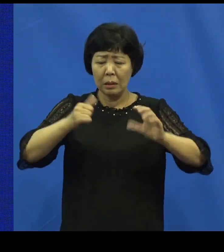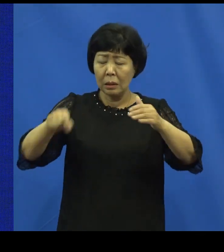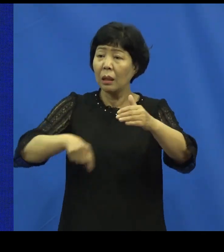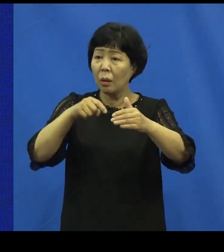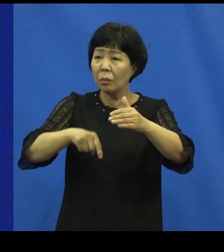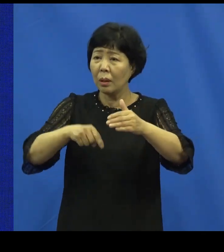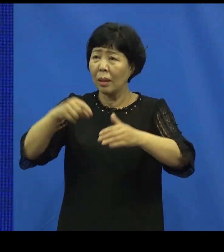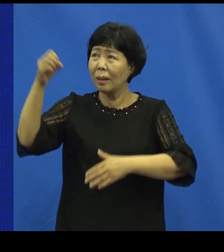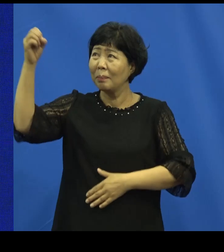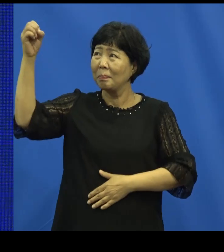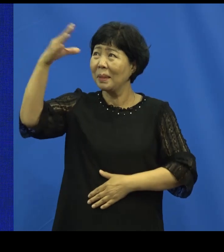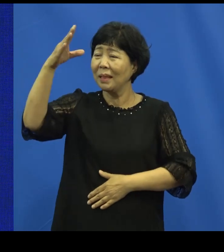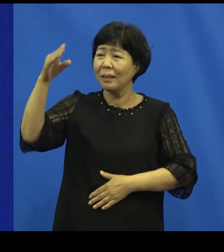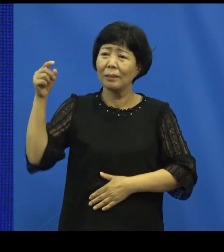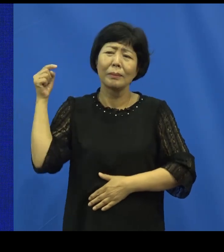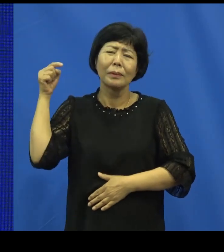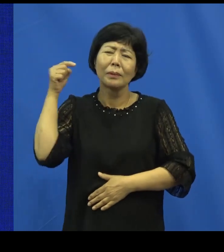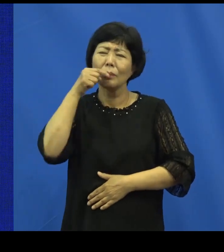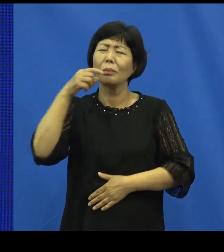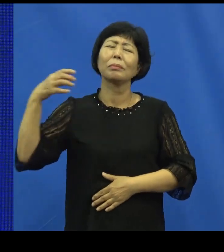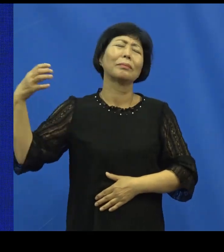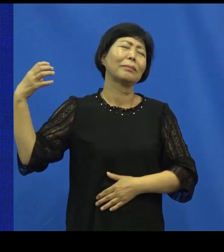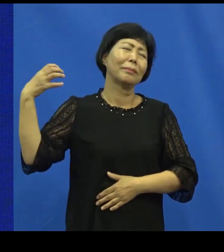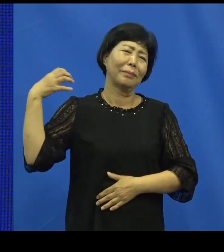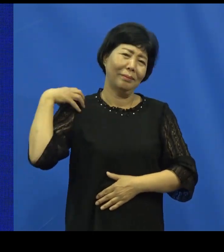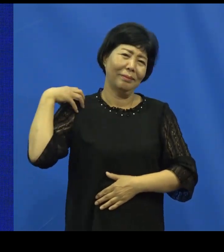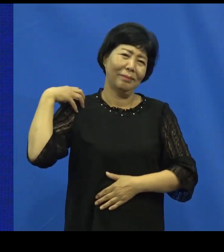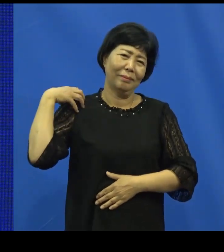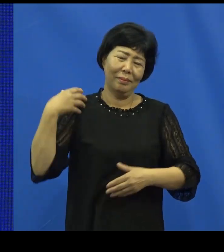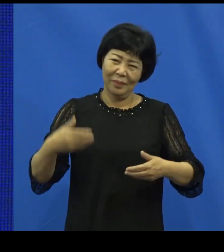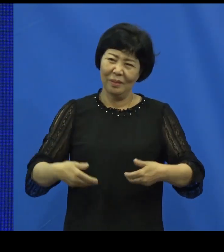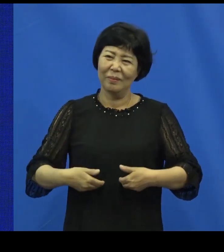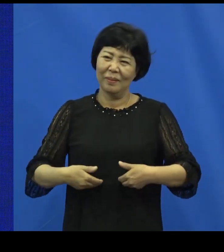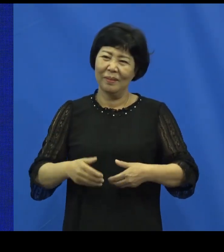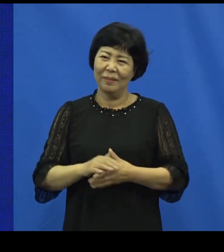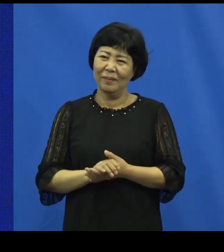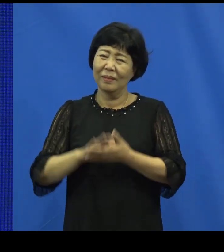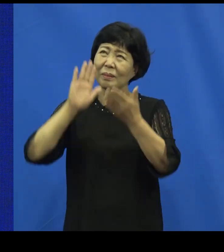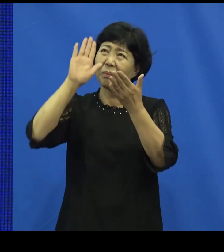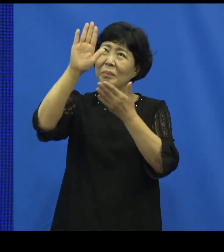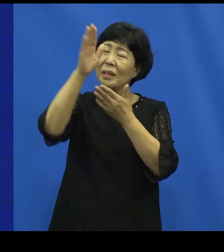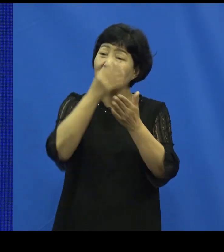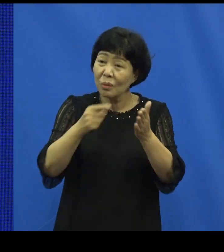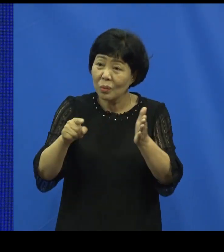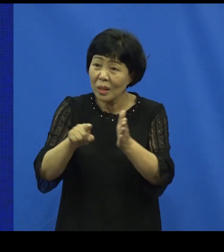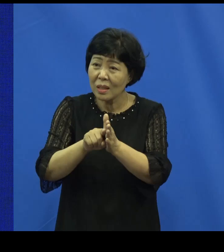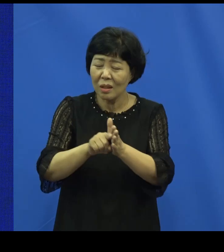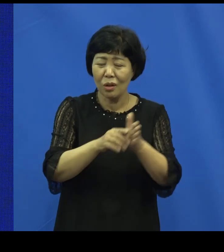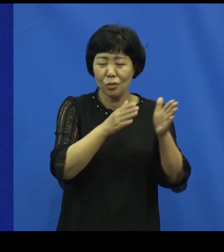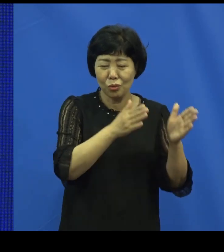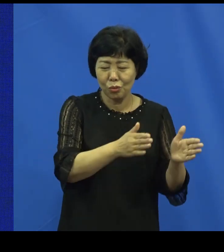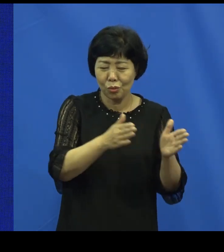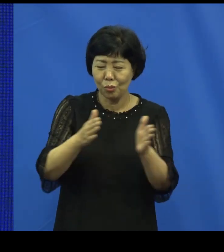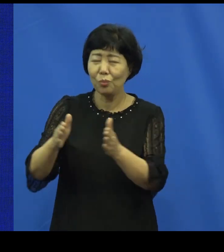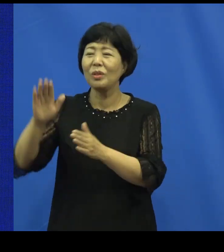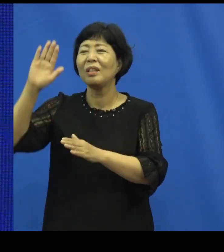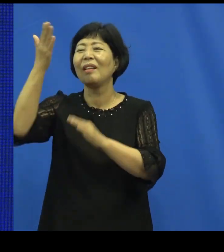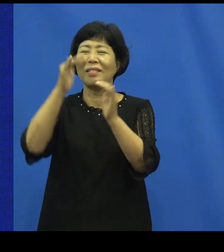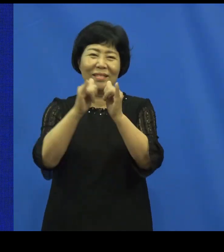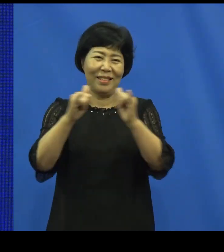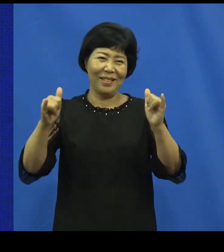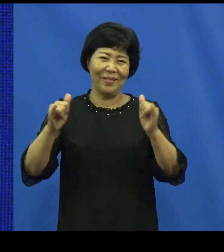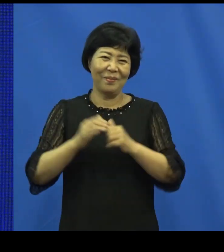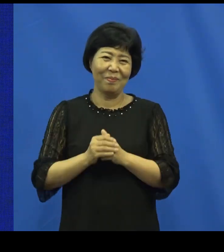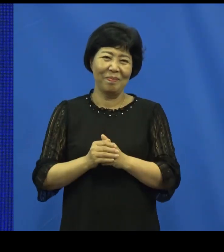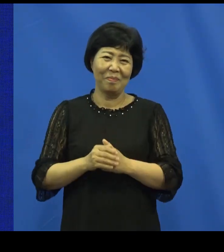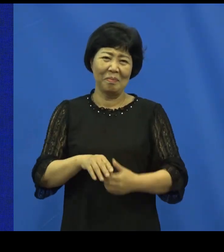그게 미래를 준비하는 사람, 미래를 위해서 준비되어져 가는 사람입니다. 여러분, 우리는 어떤